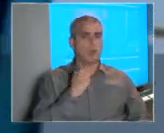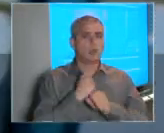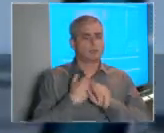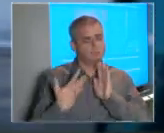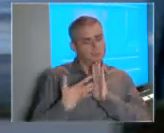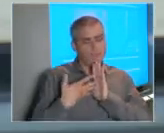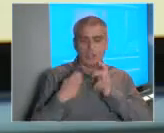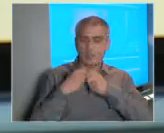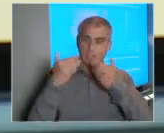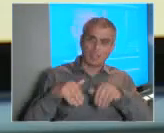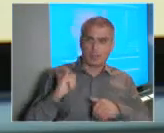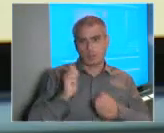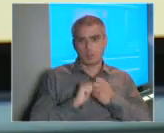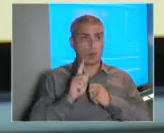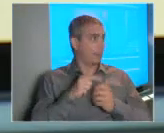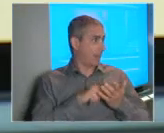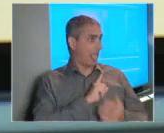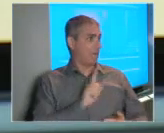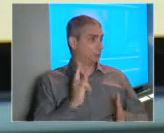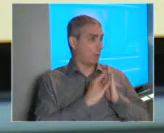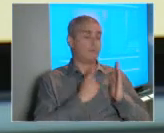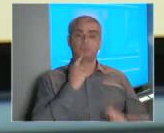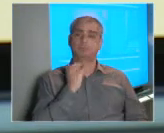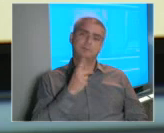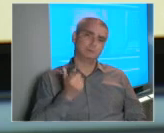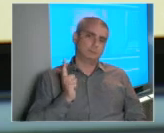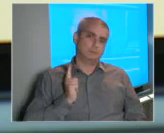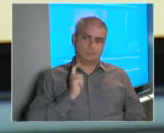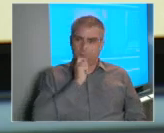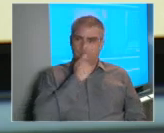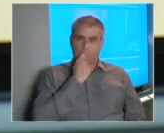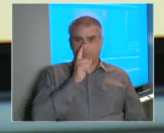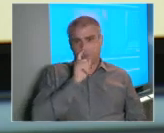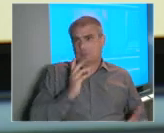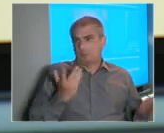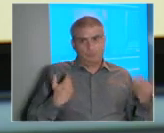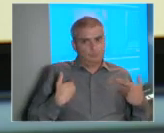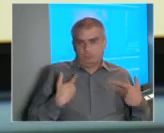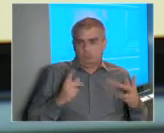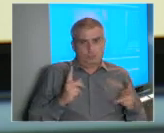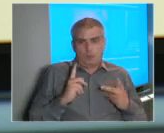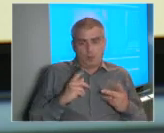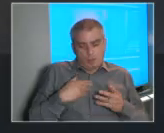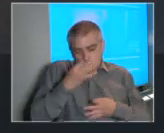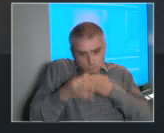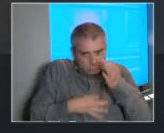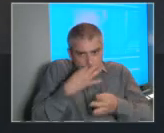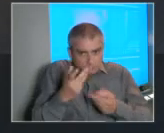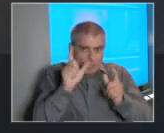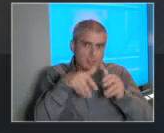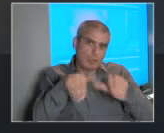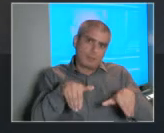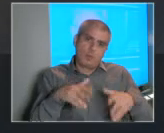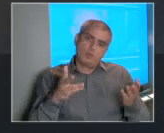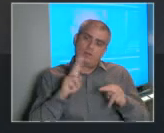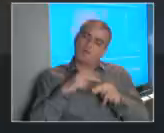בדיקה לגבי הנכות שלך. פשוט כי זה אסור, נכון? כן, צנעת הפרט. אנחנו לא מחטטים בנכותו של